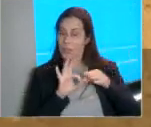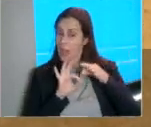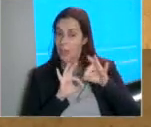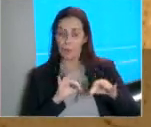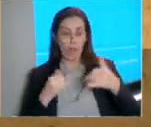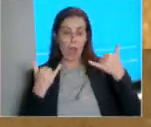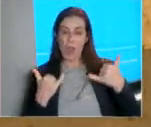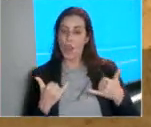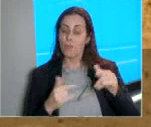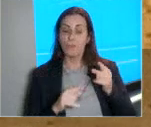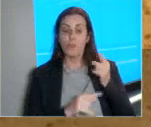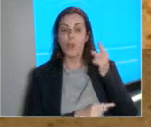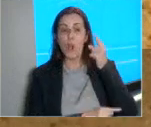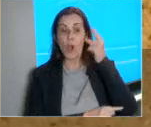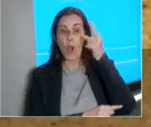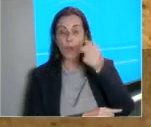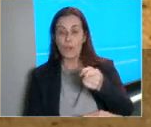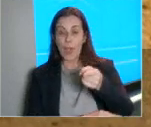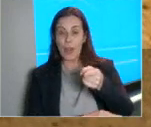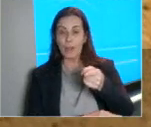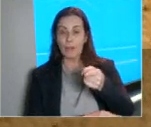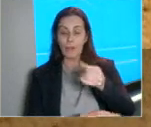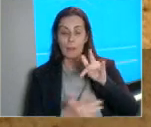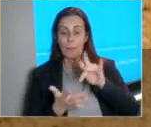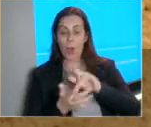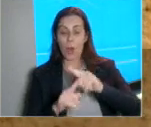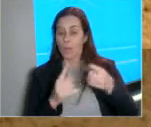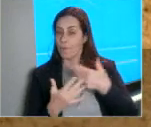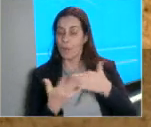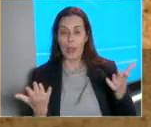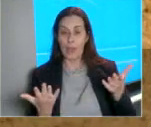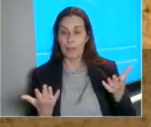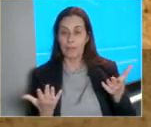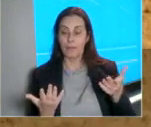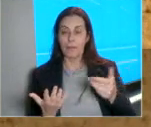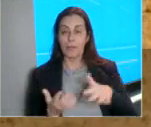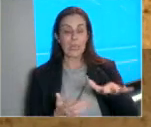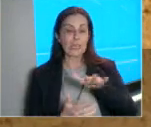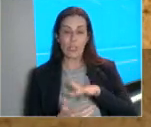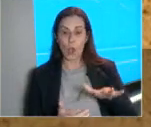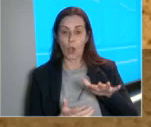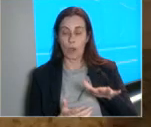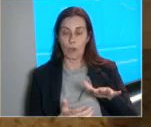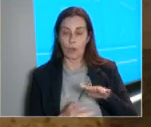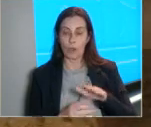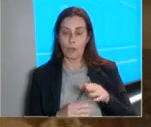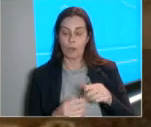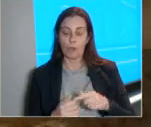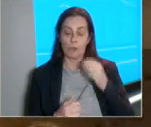7 קילומטר, לפעמים נופל בתחילתו של יישוב, והיישוב לא מוכרז כאזור